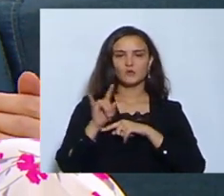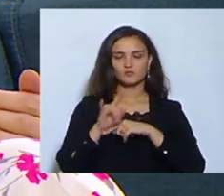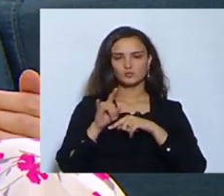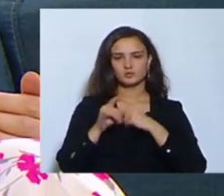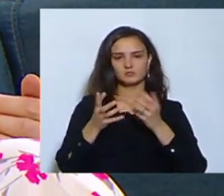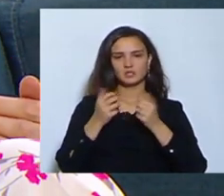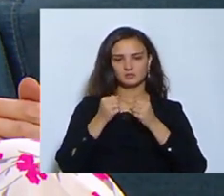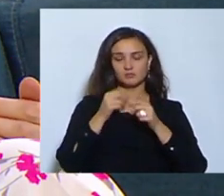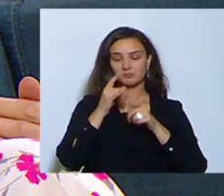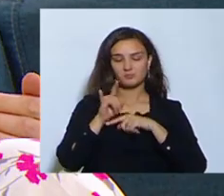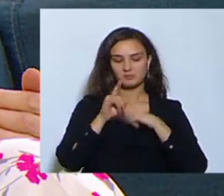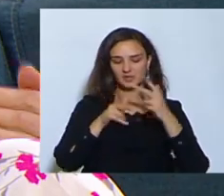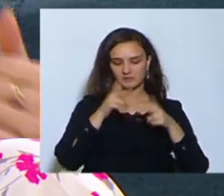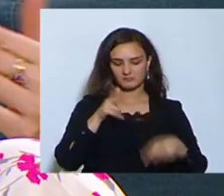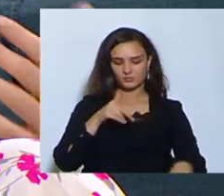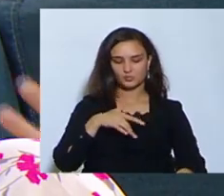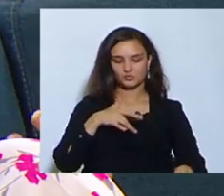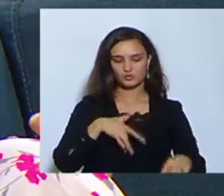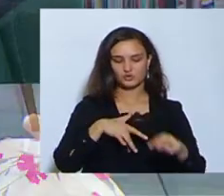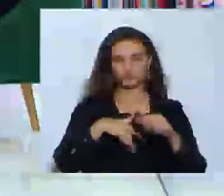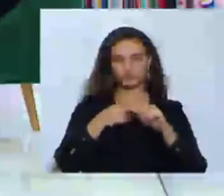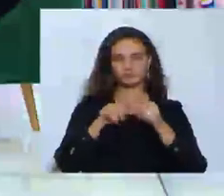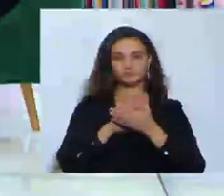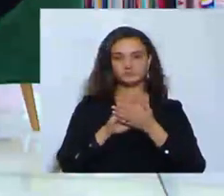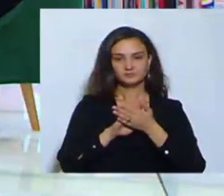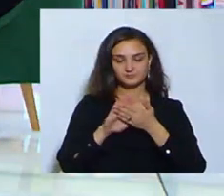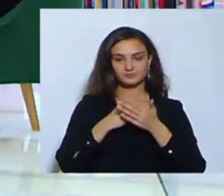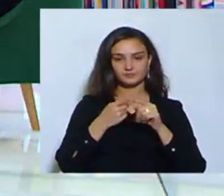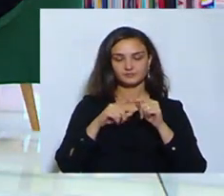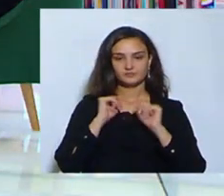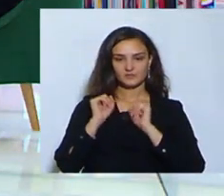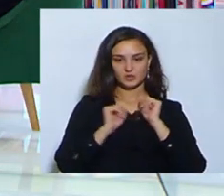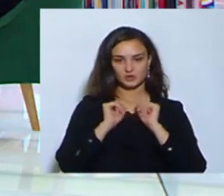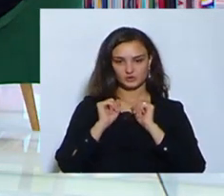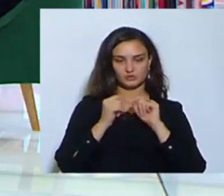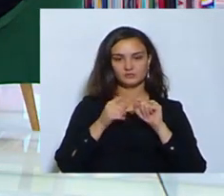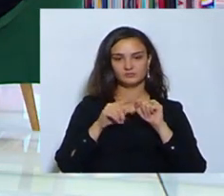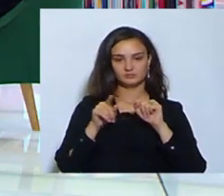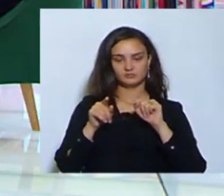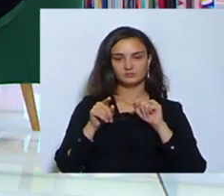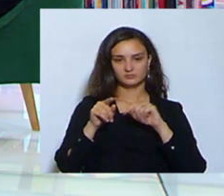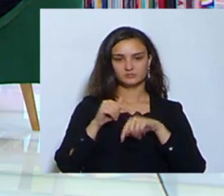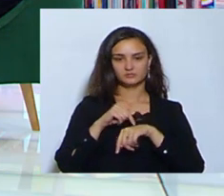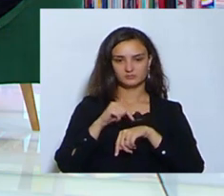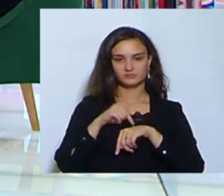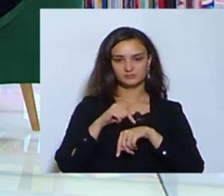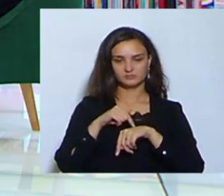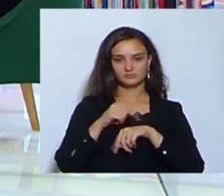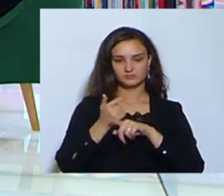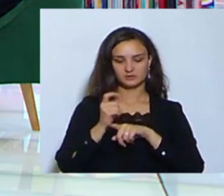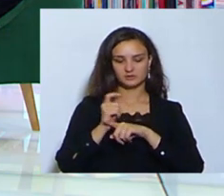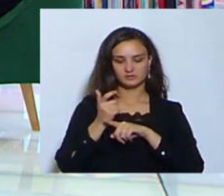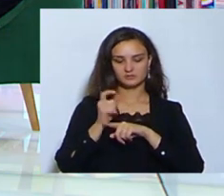ხელოვნურად პირღებინების გამოწვევა კუჭის ამორეცხვან უკიდურესი ვარჯიში. და ამასთან სინდისის ქეჯნა ამ მოძრაობებში.